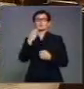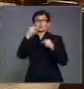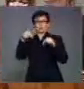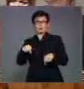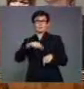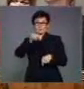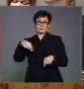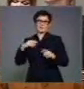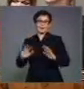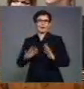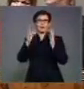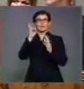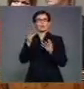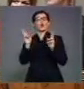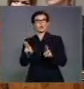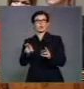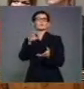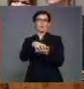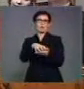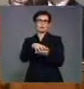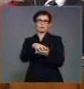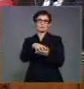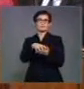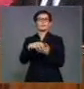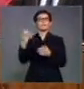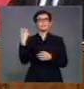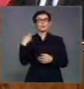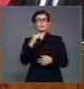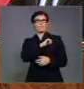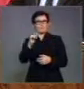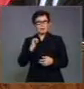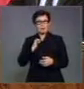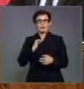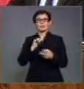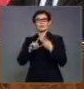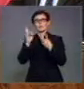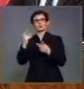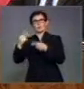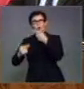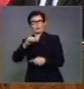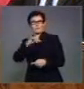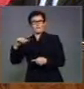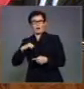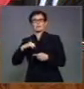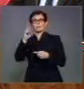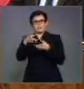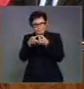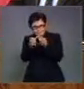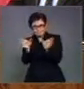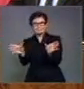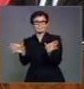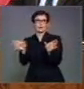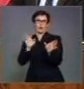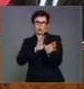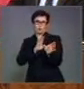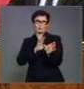elämme oikeusvaltiossa, jossa viranomaisvalta ja sitten toisaalta poliittinen valta ovat eriytetyt niin siinä mielessä,